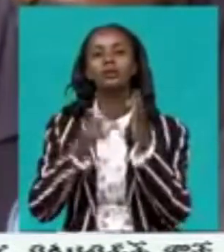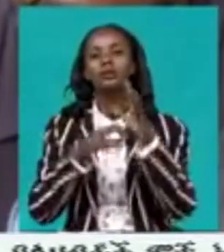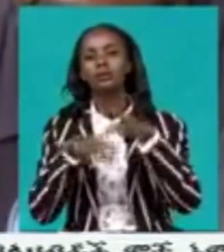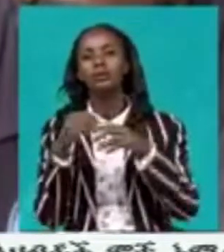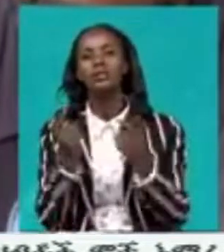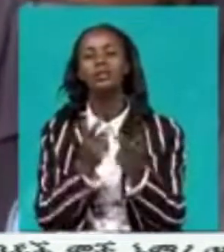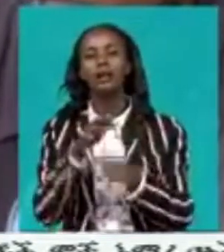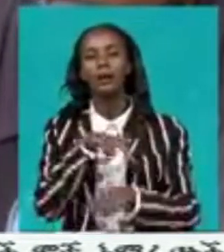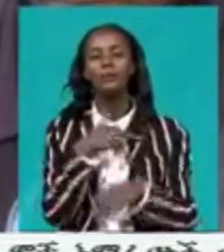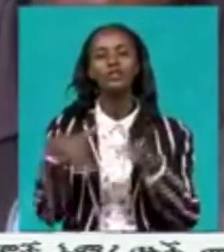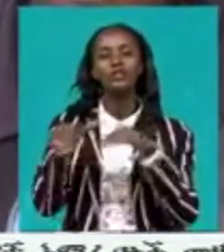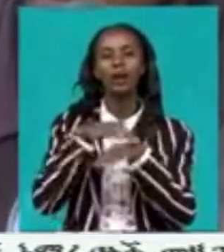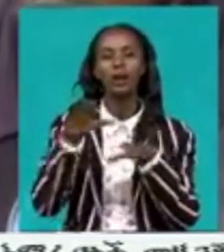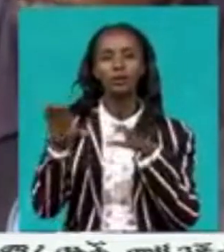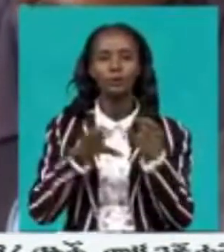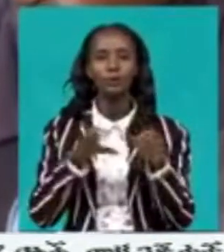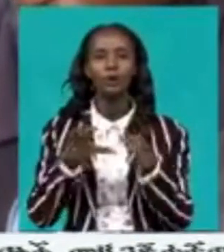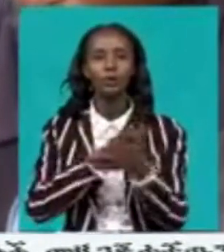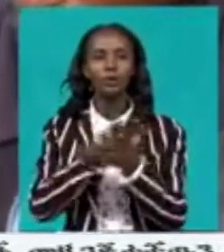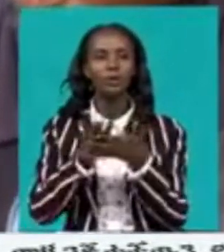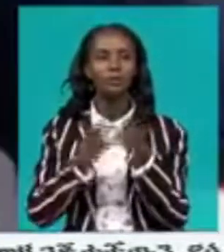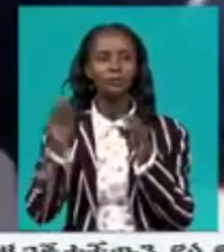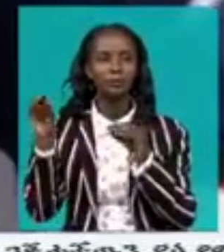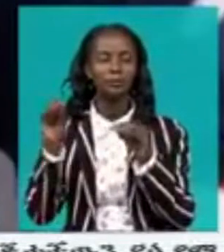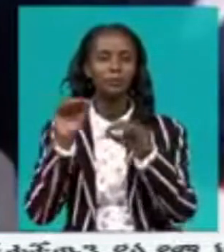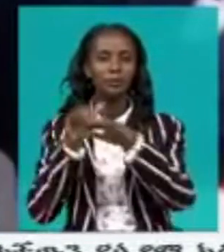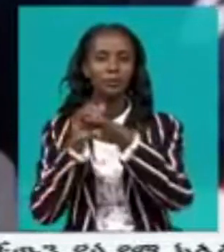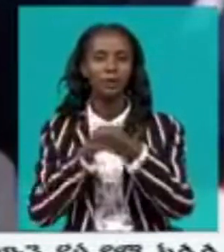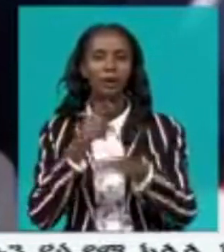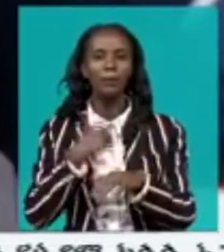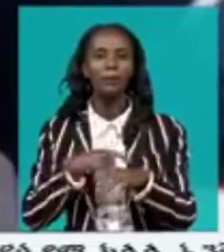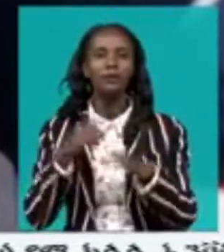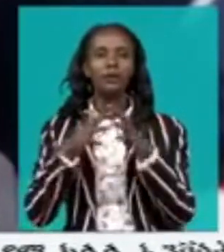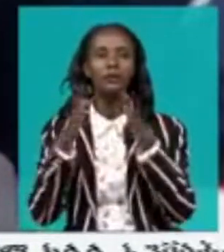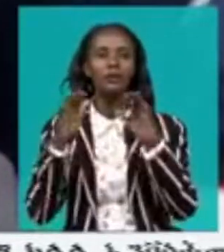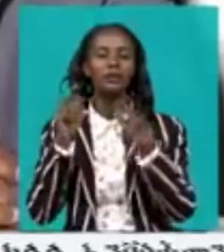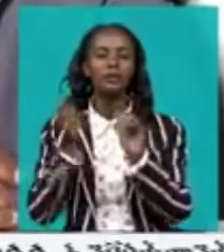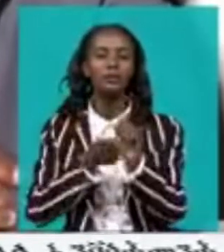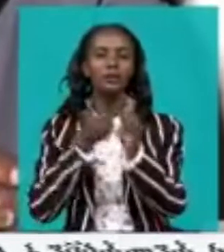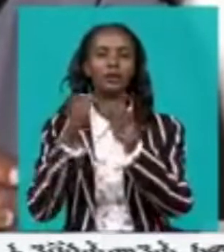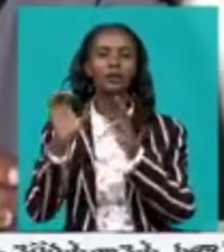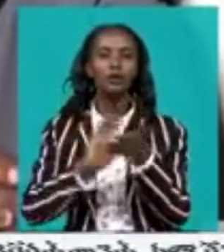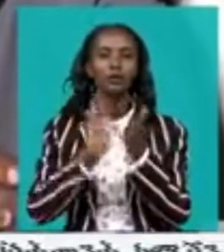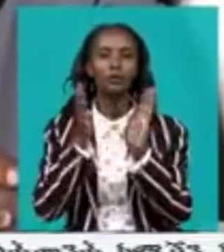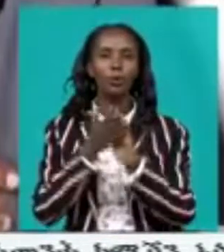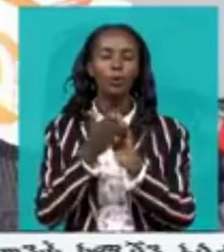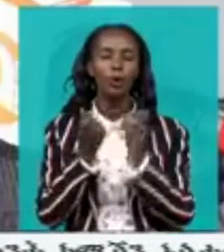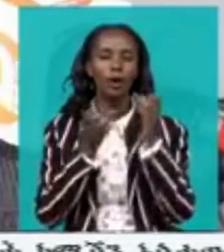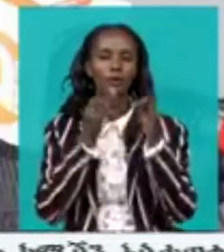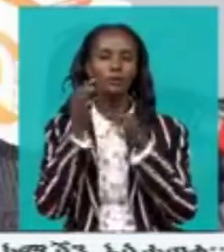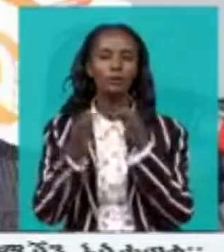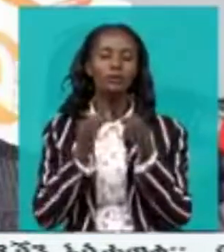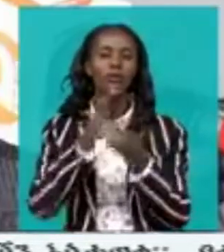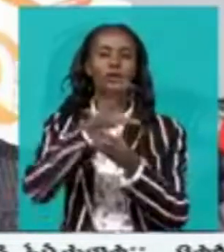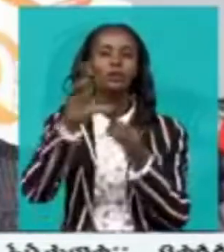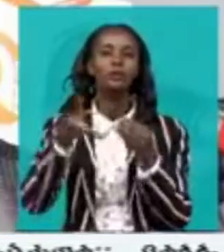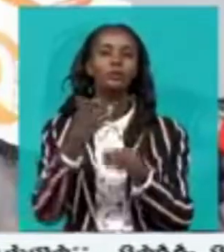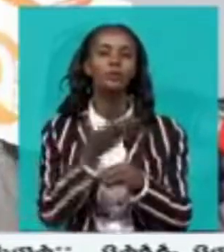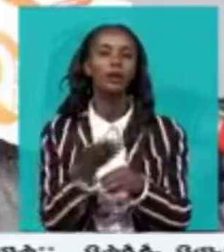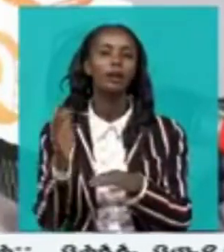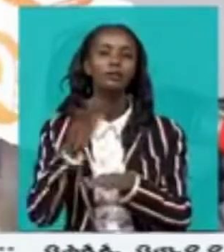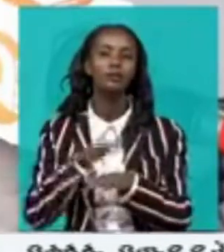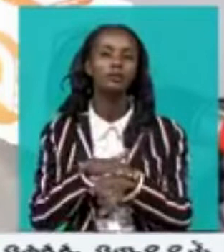ንግድና ሃይማኖት ሽፋን አድርገው ሁከት በሚቀሰቅሱ አካላት ላይ ሰፊ የሆነ ክትትል እየተደረገ መሆኑን አስረድቷል። የክልሉን በነገራችን